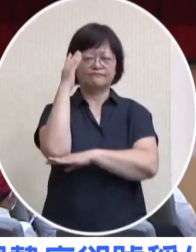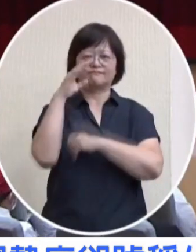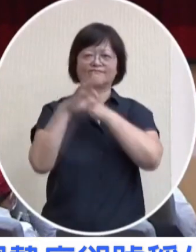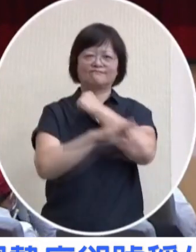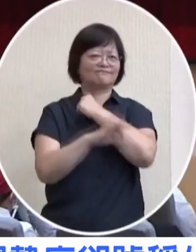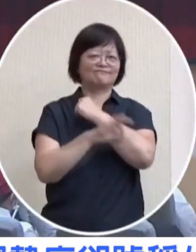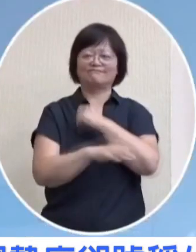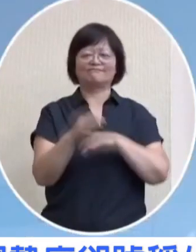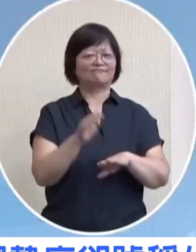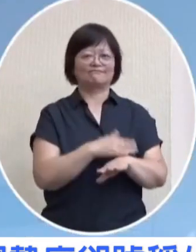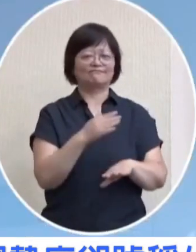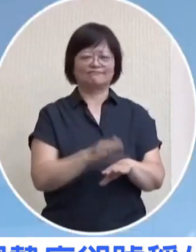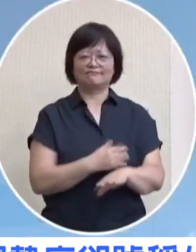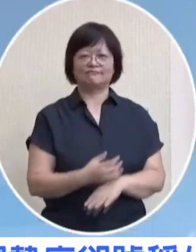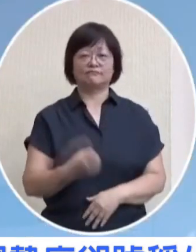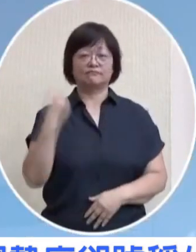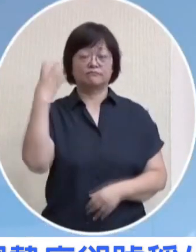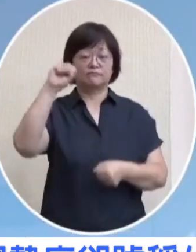新加坡能，